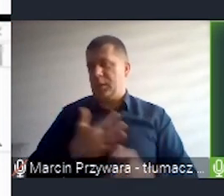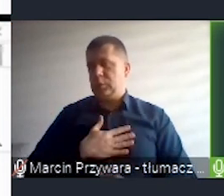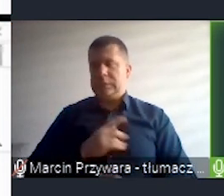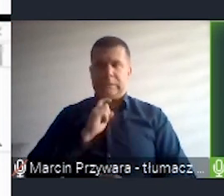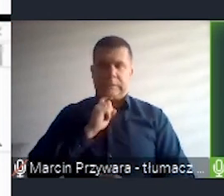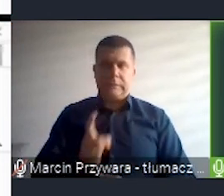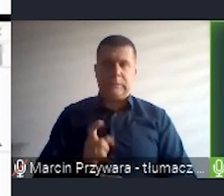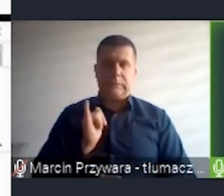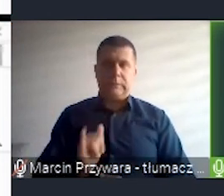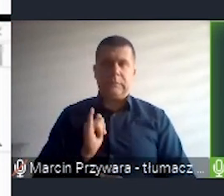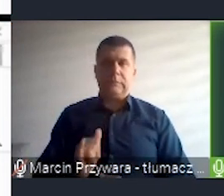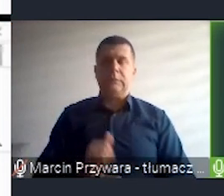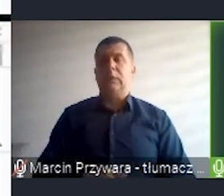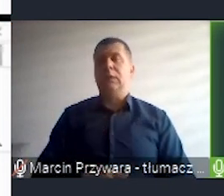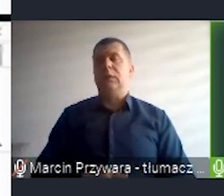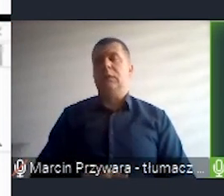podejrzenia